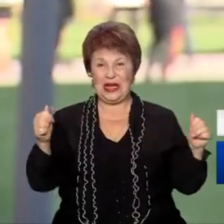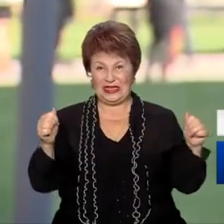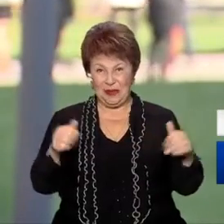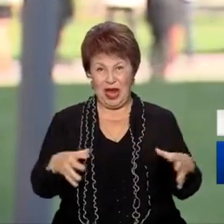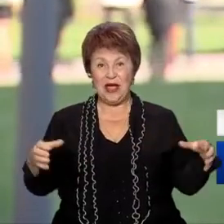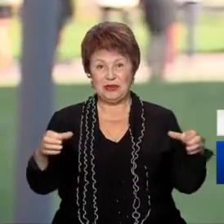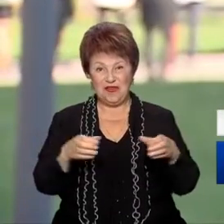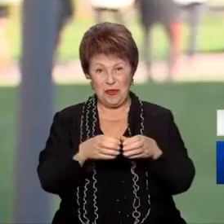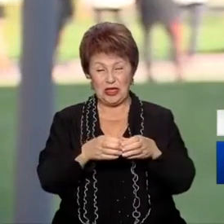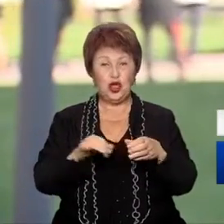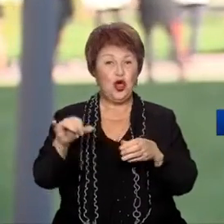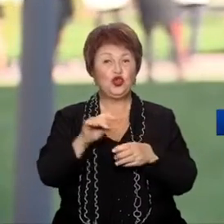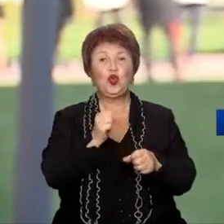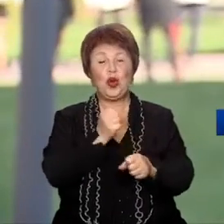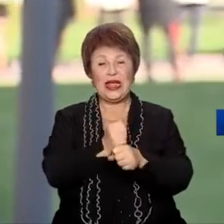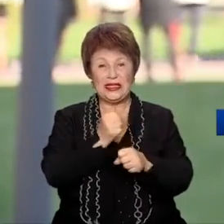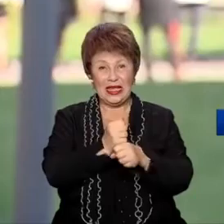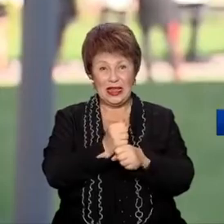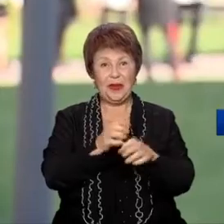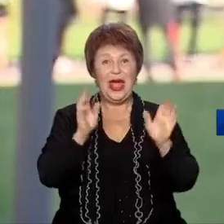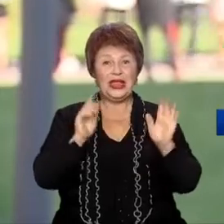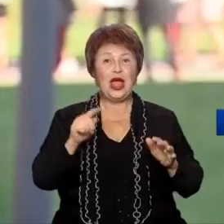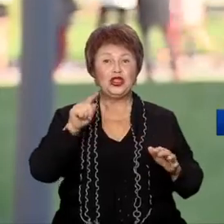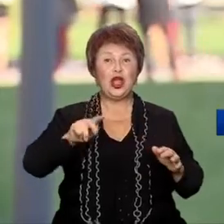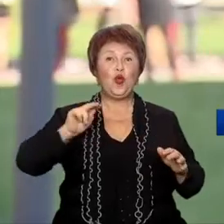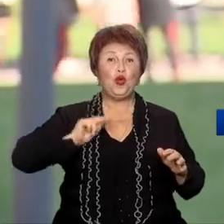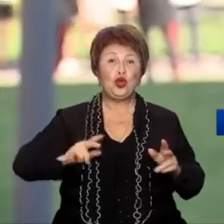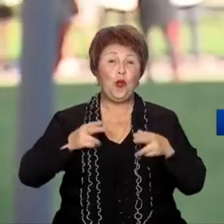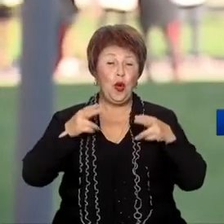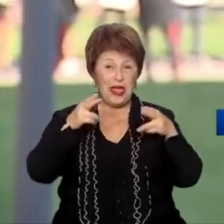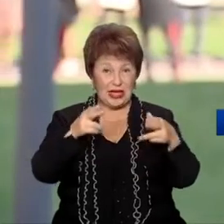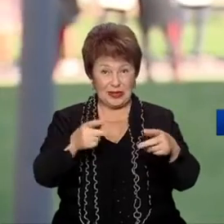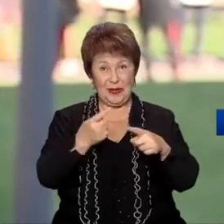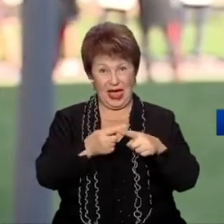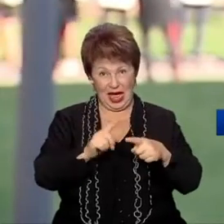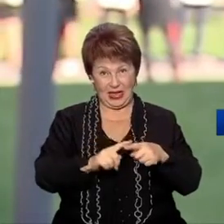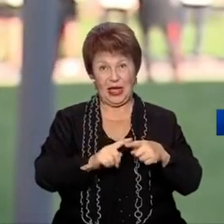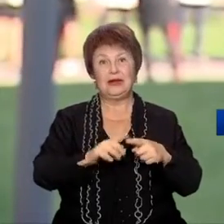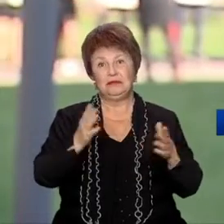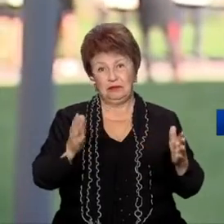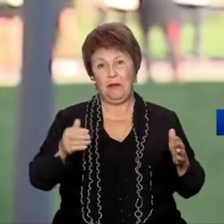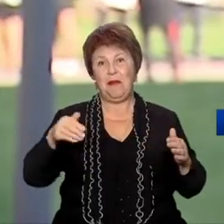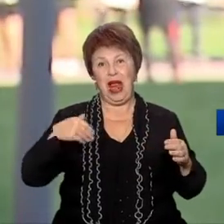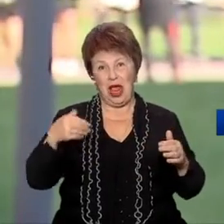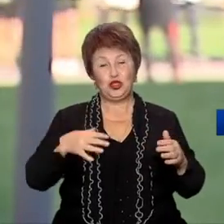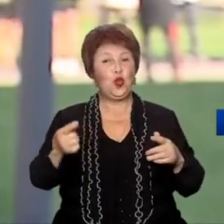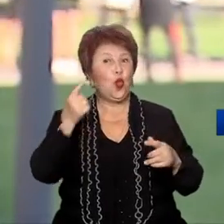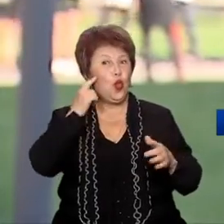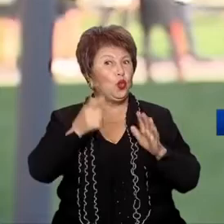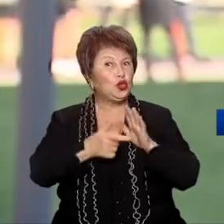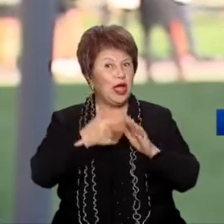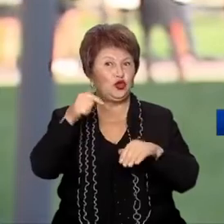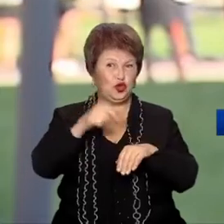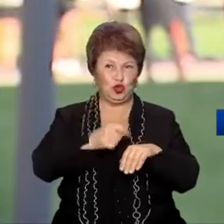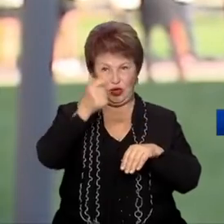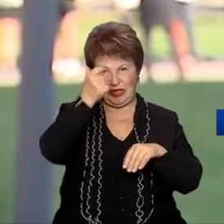собираемся вместе и куда-то что-то делаем, даже на ту же работу едем, на студотряд, это достаточно полезно узнать. И